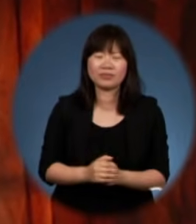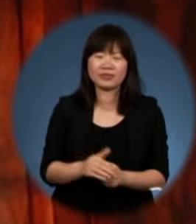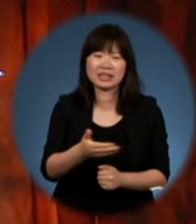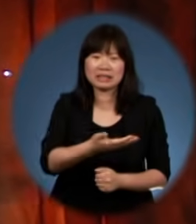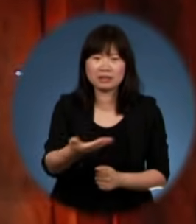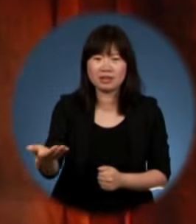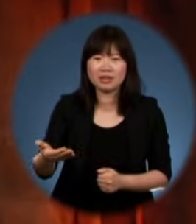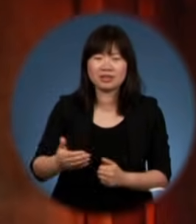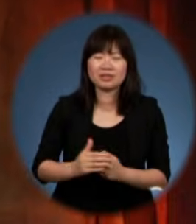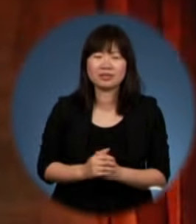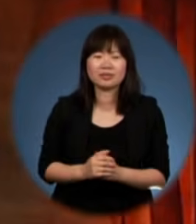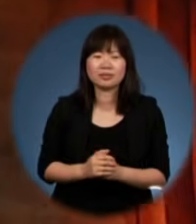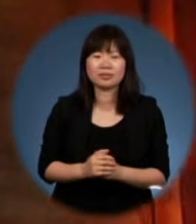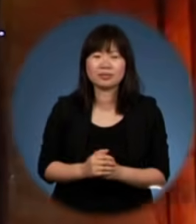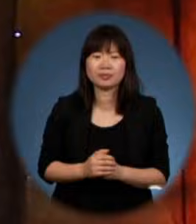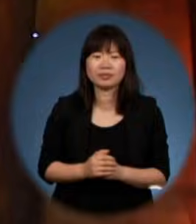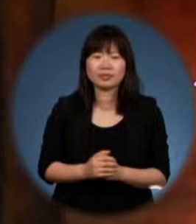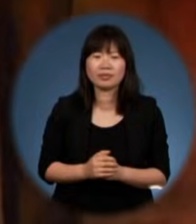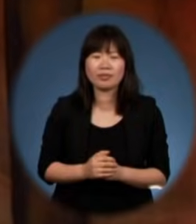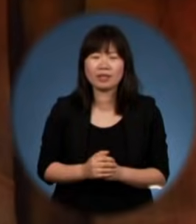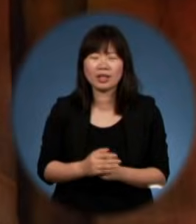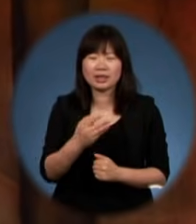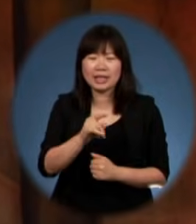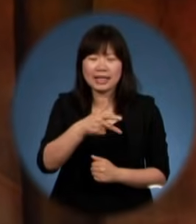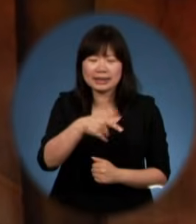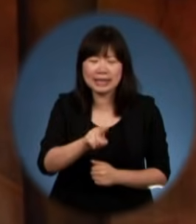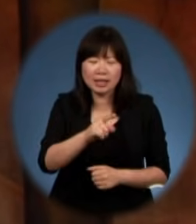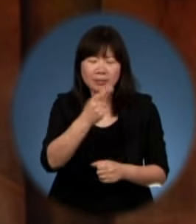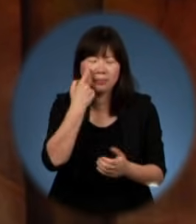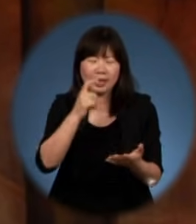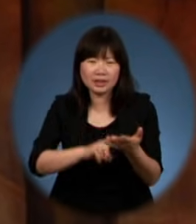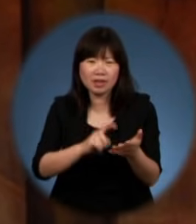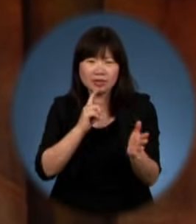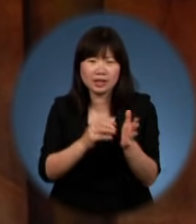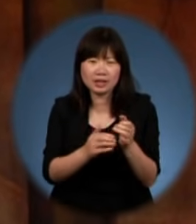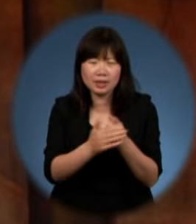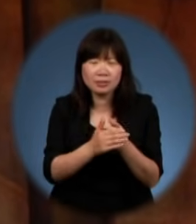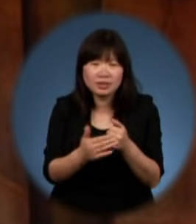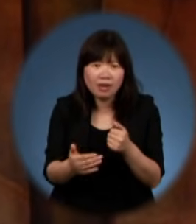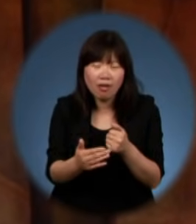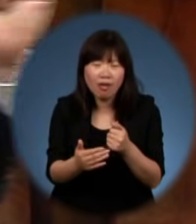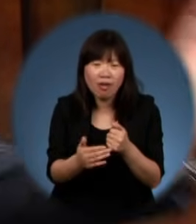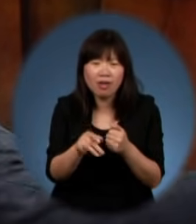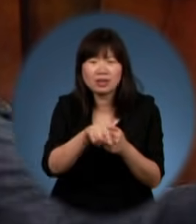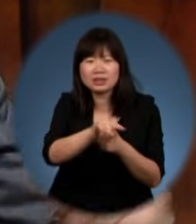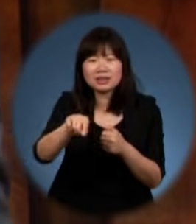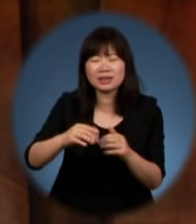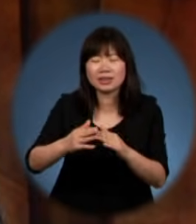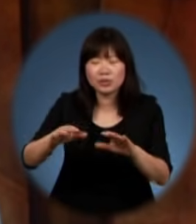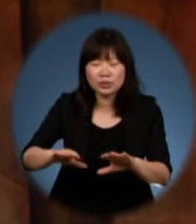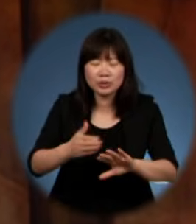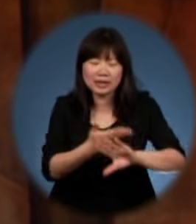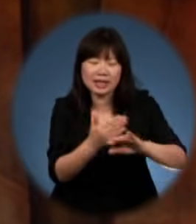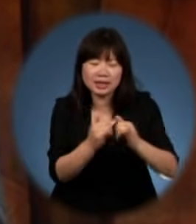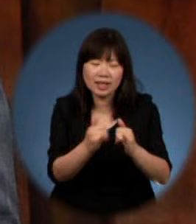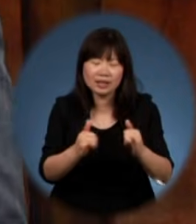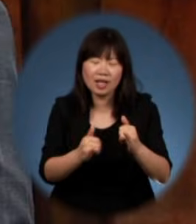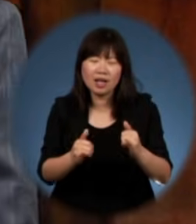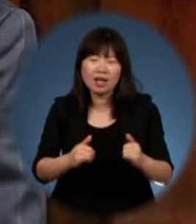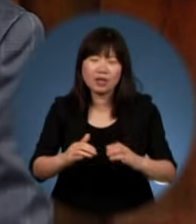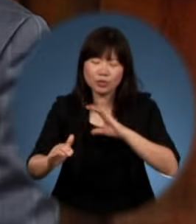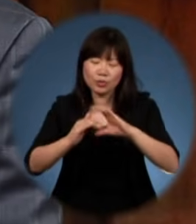그들은 타자를 발견 하고요 그들은 이웃과 소통 하려고 했고